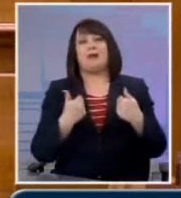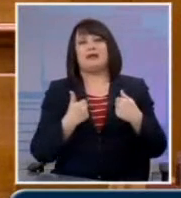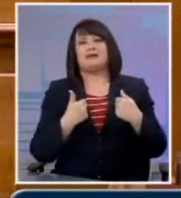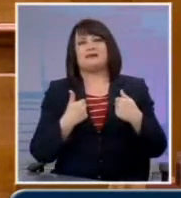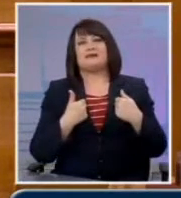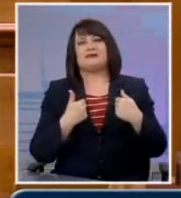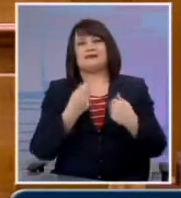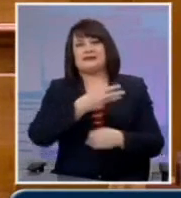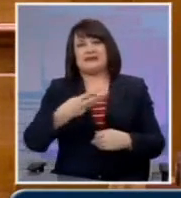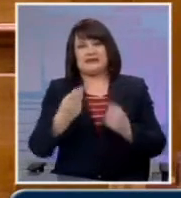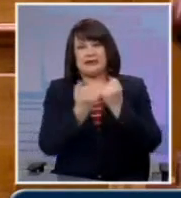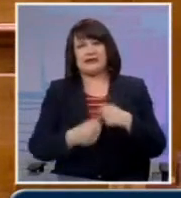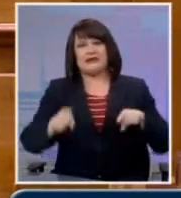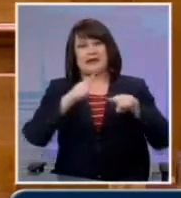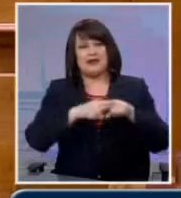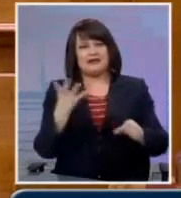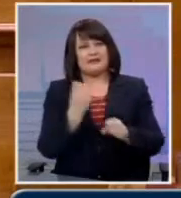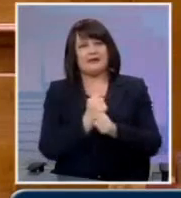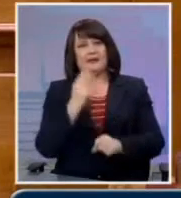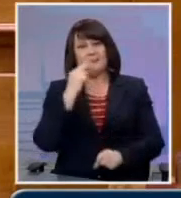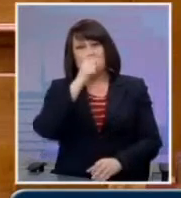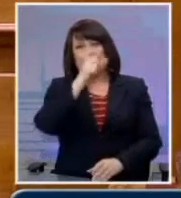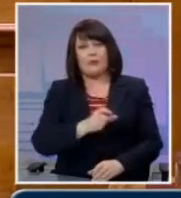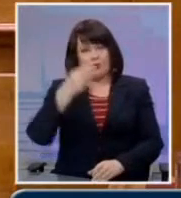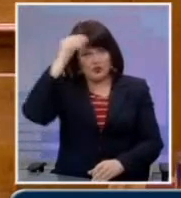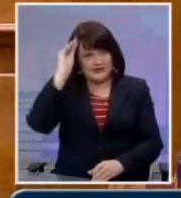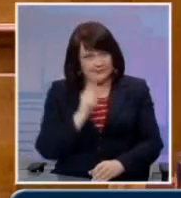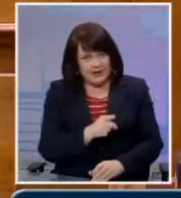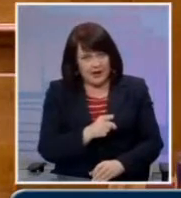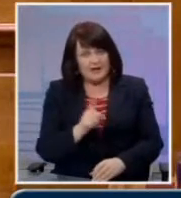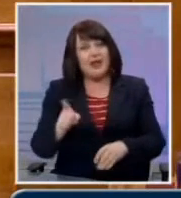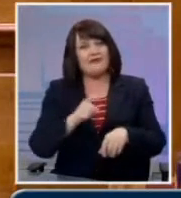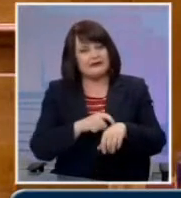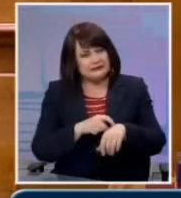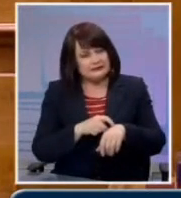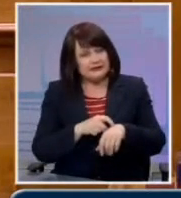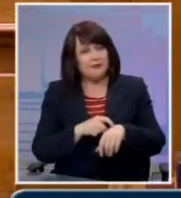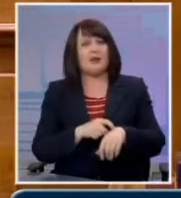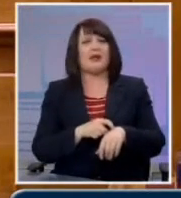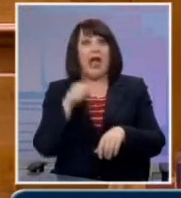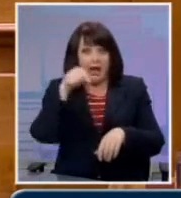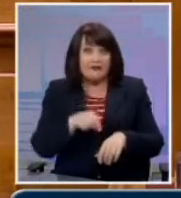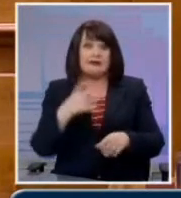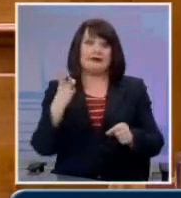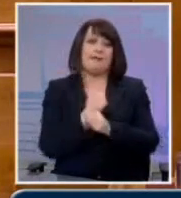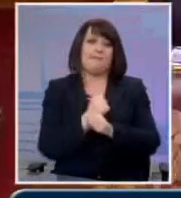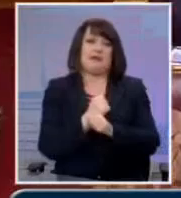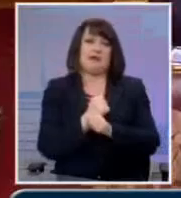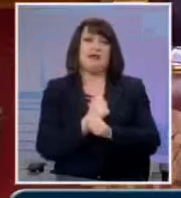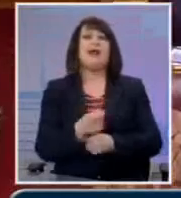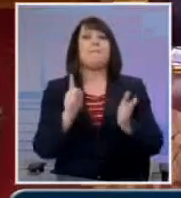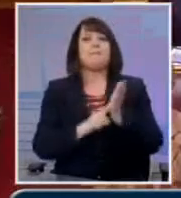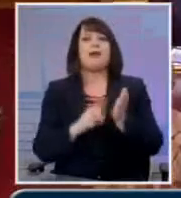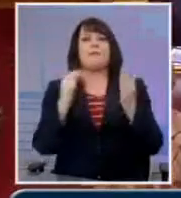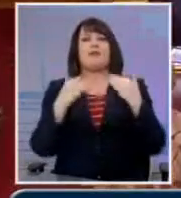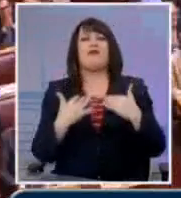ΣΥΡΙΖΑ ανεξάρτητων Ελλήνων, είναι επιτυχία του Πρωθυπουργού Αλέξη Τσίπρα, και αυτή την επιτυχία θα πρέπει μέσα στη Βουλή των